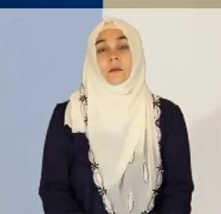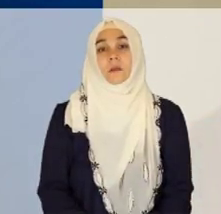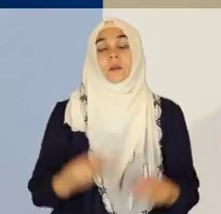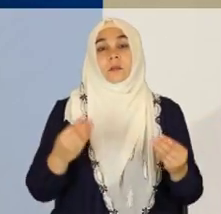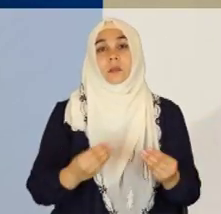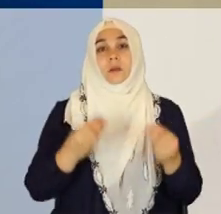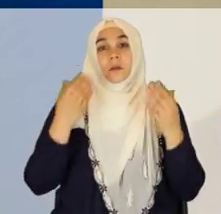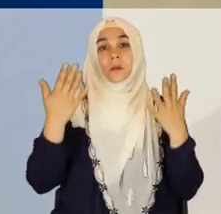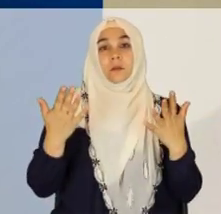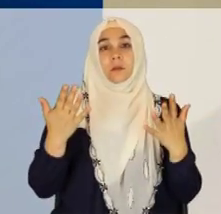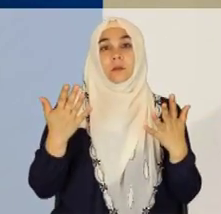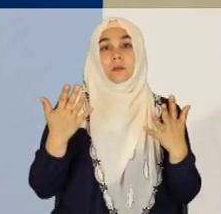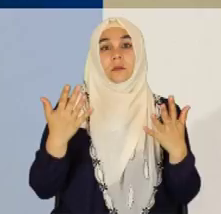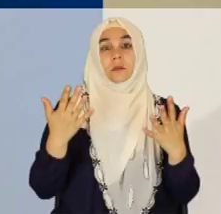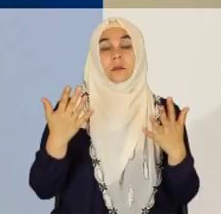Zakot